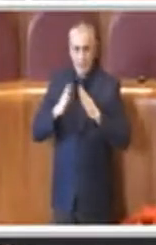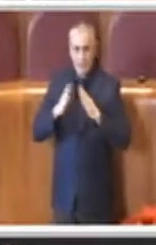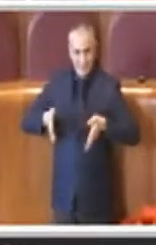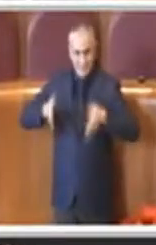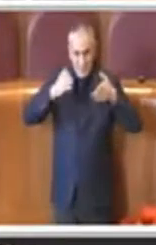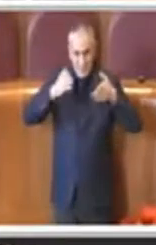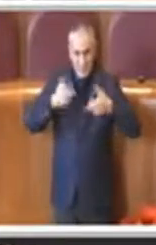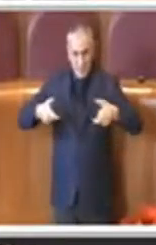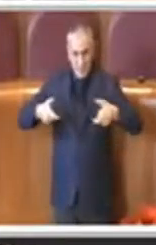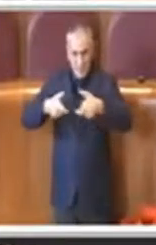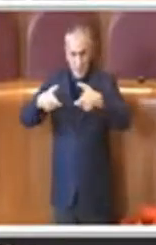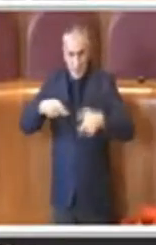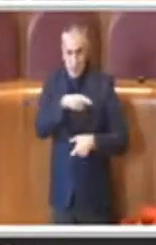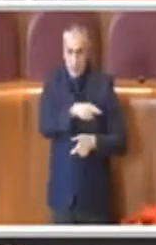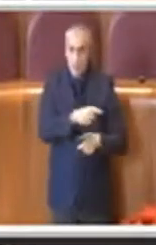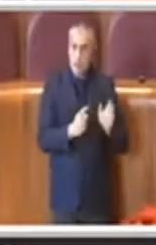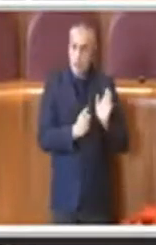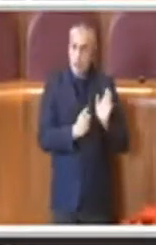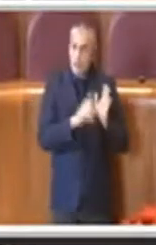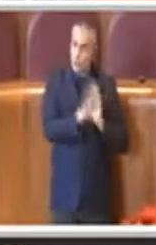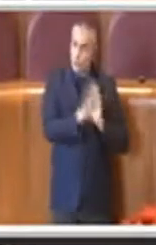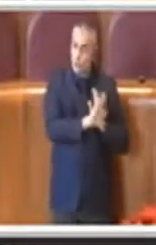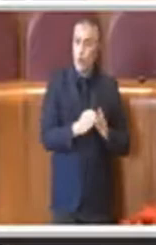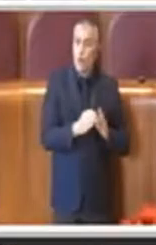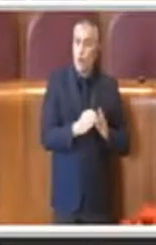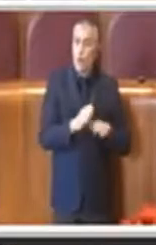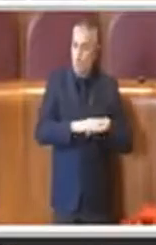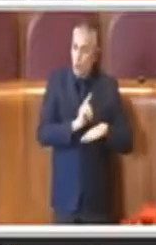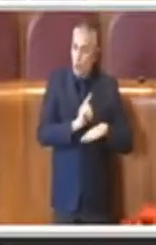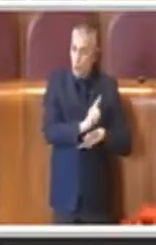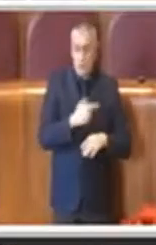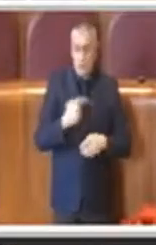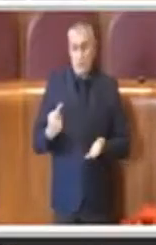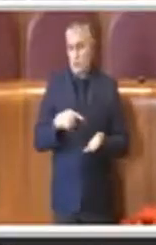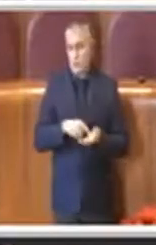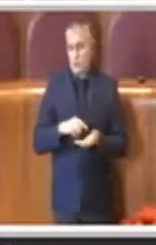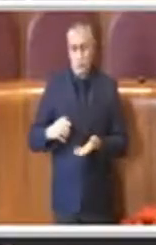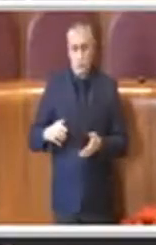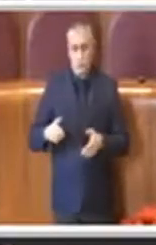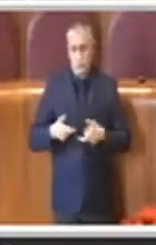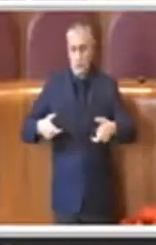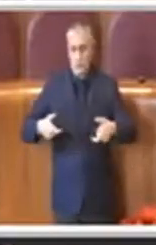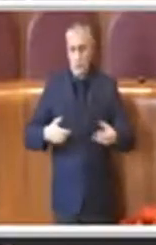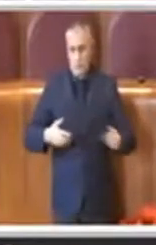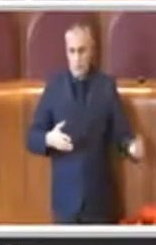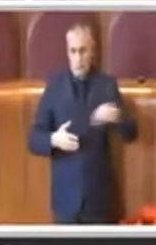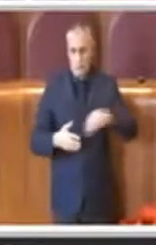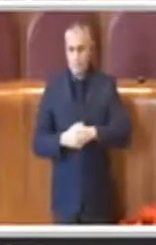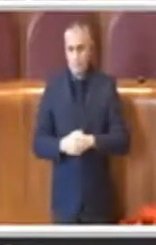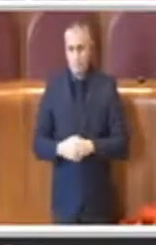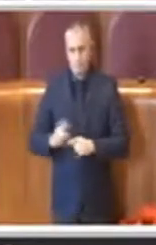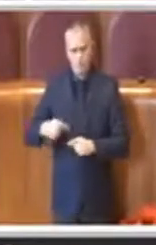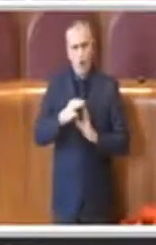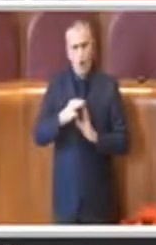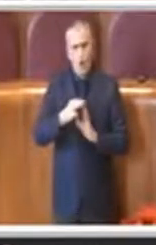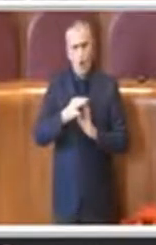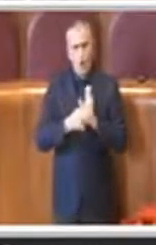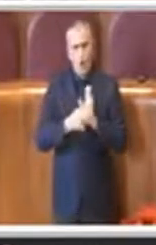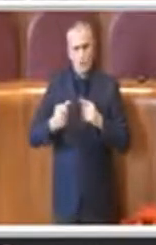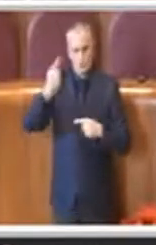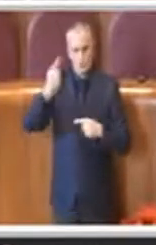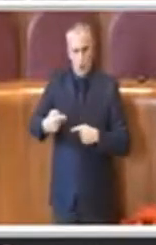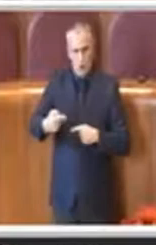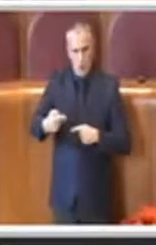ai legittimi proprietari. Io rinterverrò dopo nell'ordine del giorno, ma vorrei